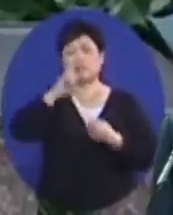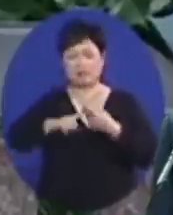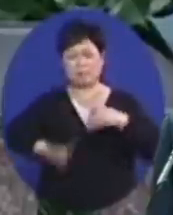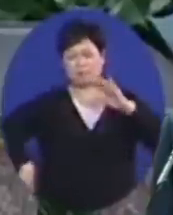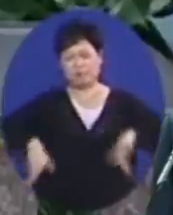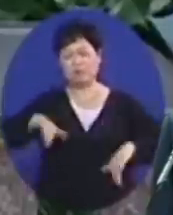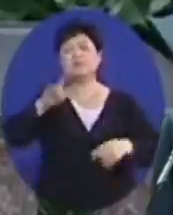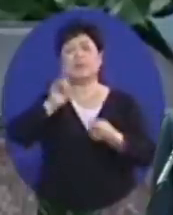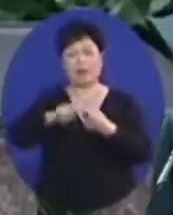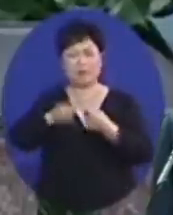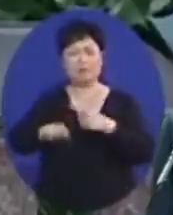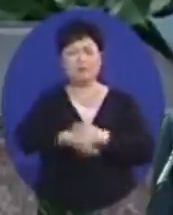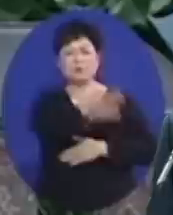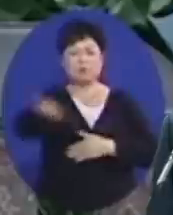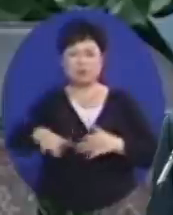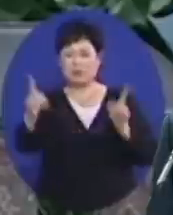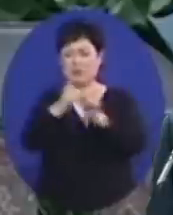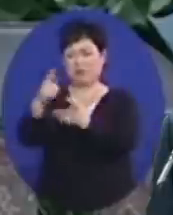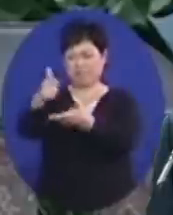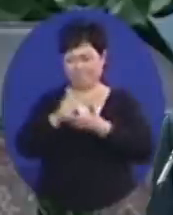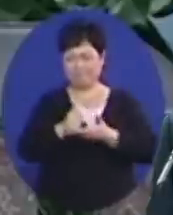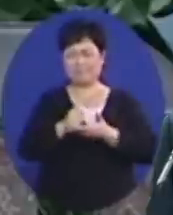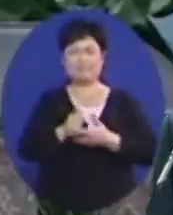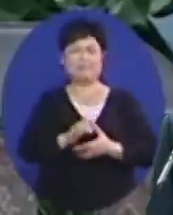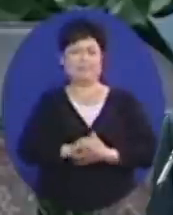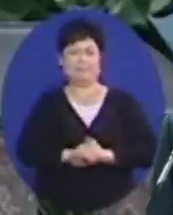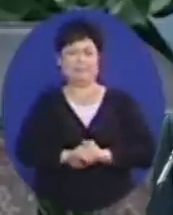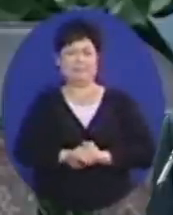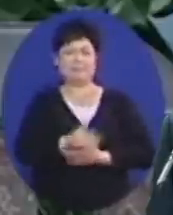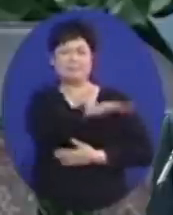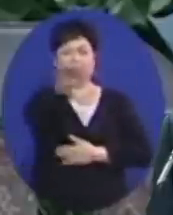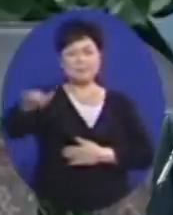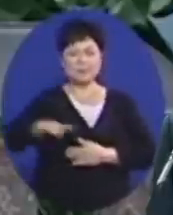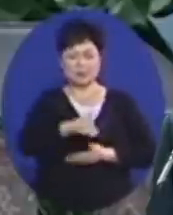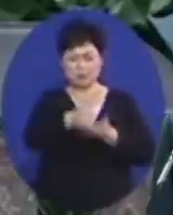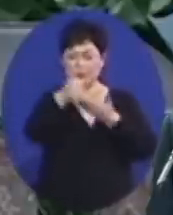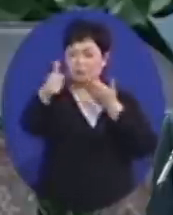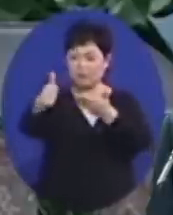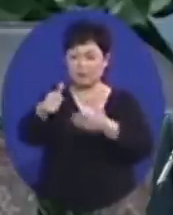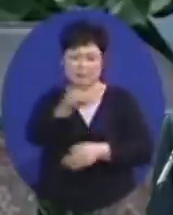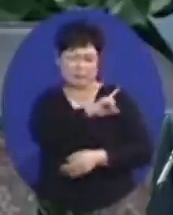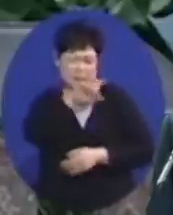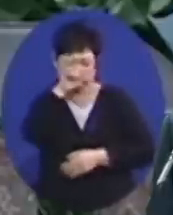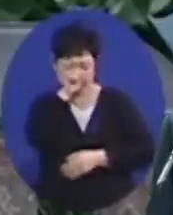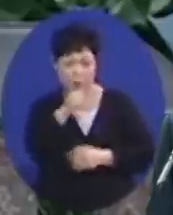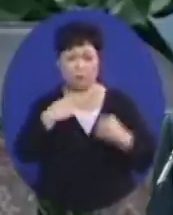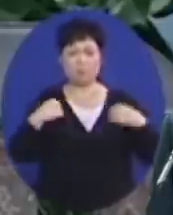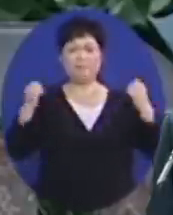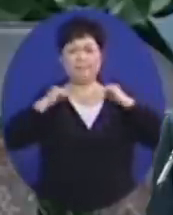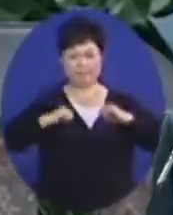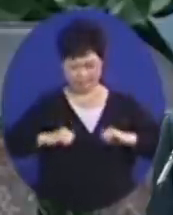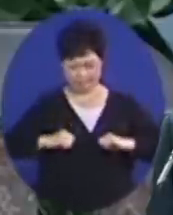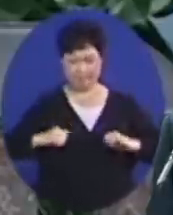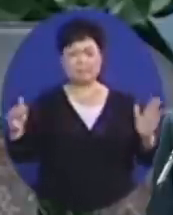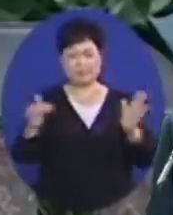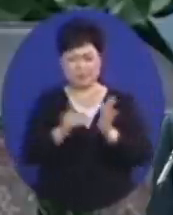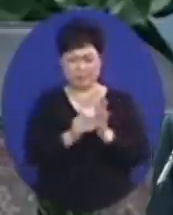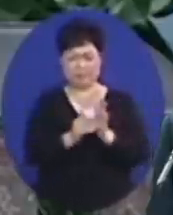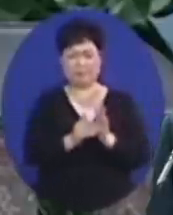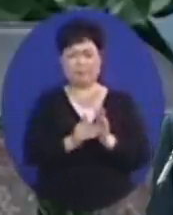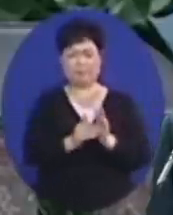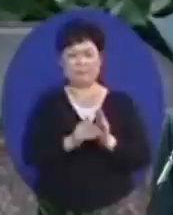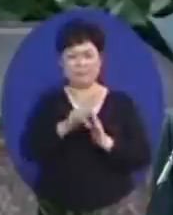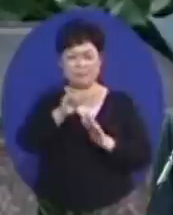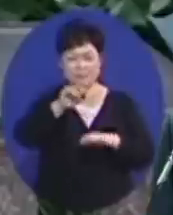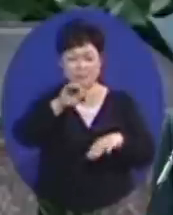빈손든 그대로 우리를 영접해 주시고 우리를 주님께서 제일 좋은 옷을 입혀 주시고